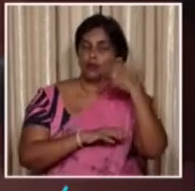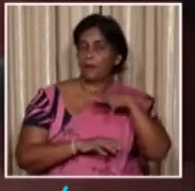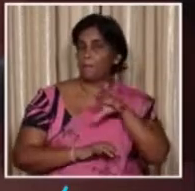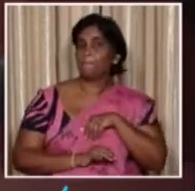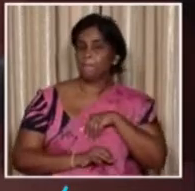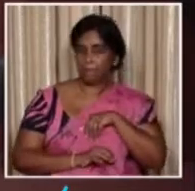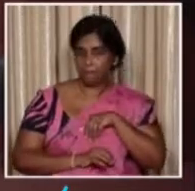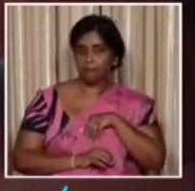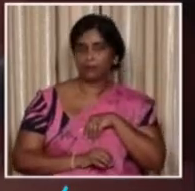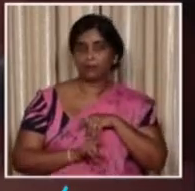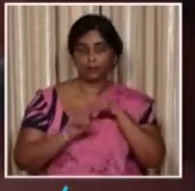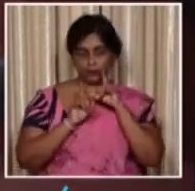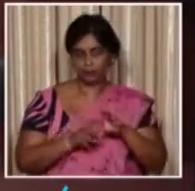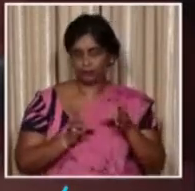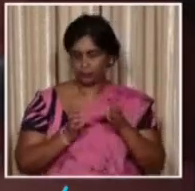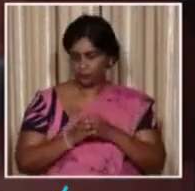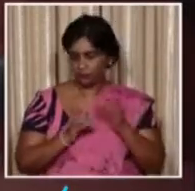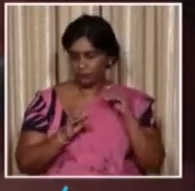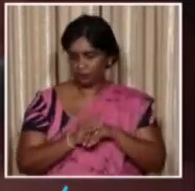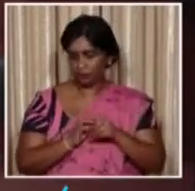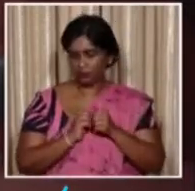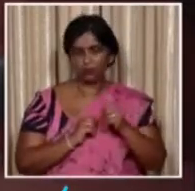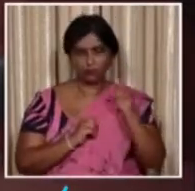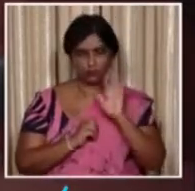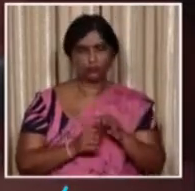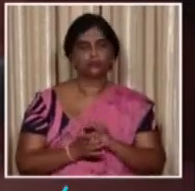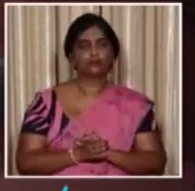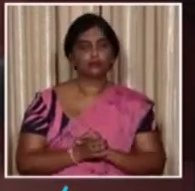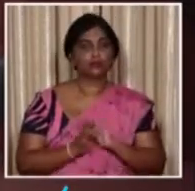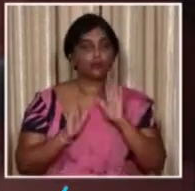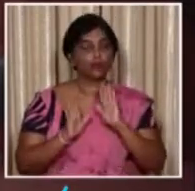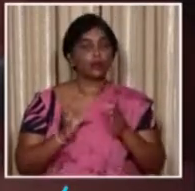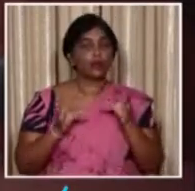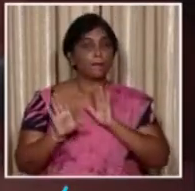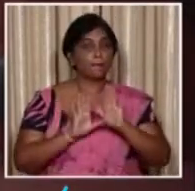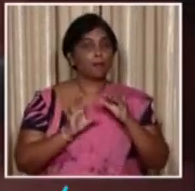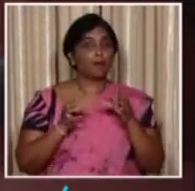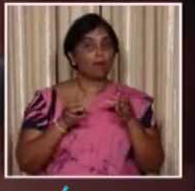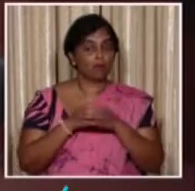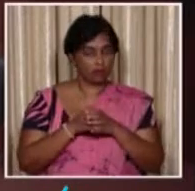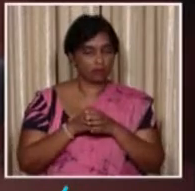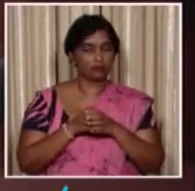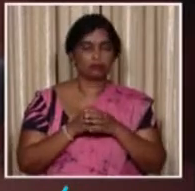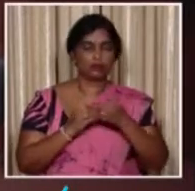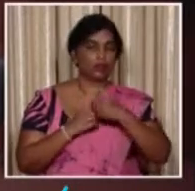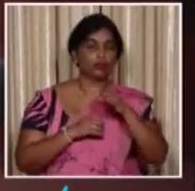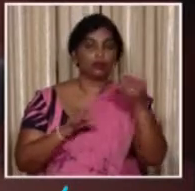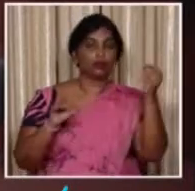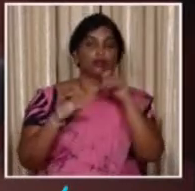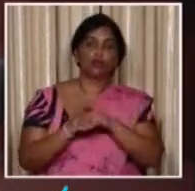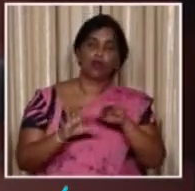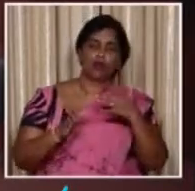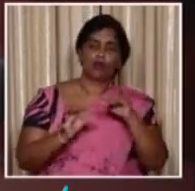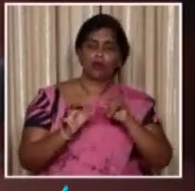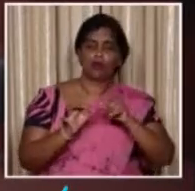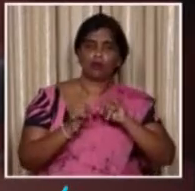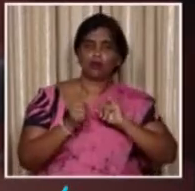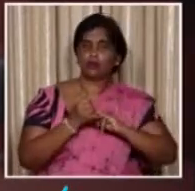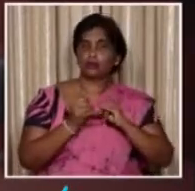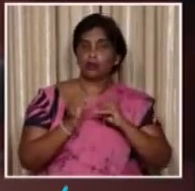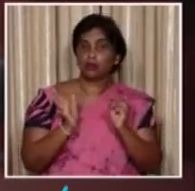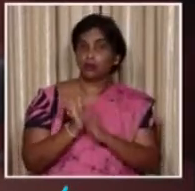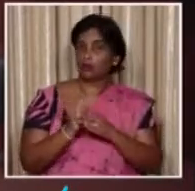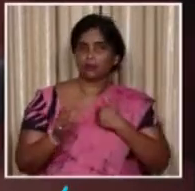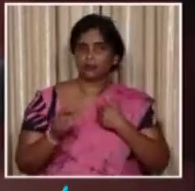පිළිගන්නවා එවැනි කණ්ඩායම තලමකේ මෙහෙමන්න කියලා කිව්වා හැබැයි ඉන්න පාලක මණ්ඩලය අයින් කරලා එතුමා දාන ඕනෑ පාලක මණ්ඩලයට ආවඩන්න අපි